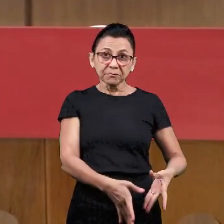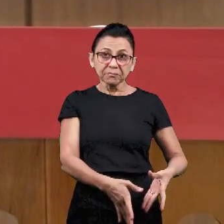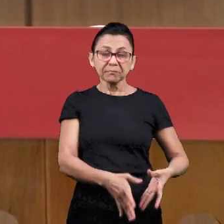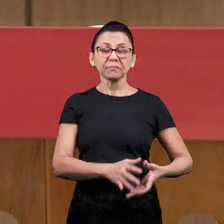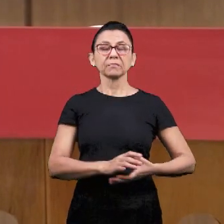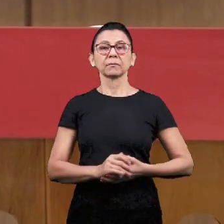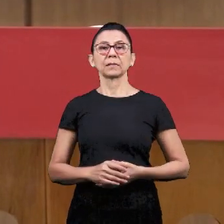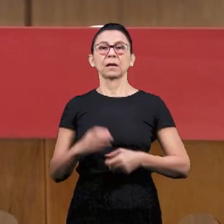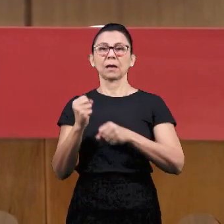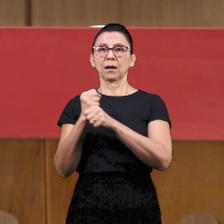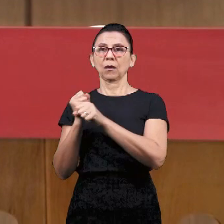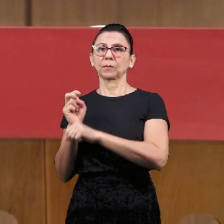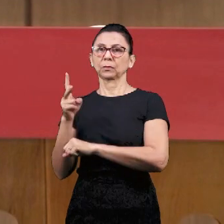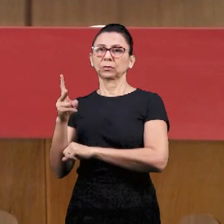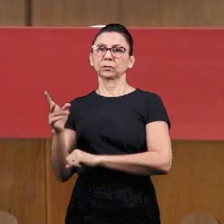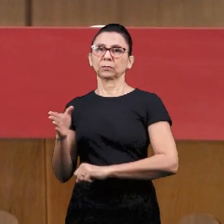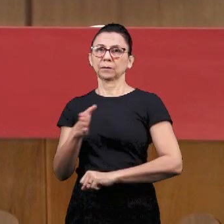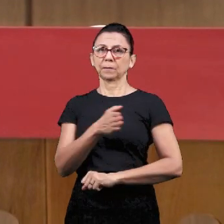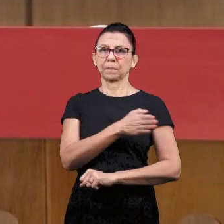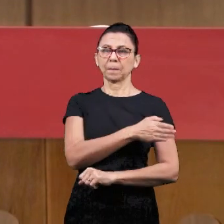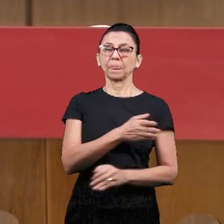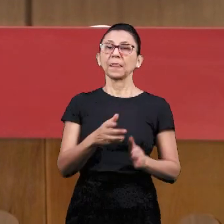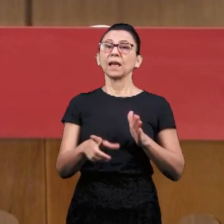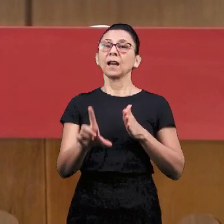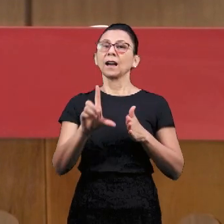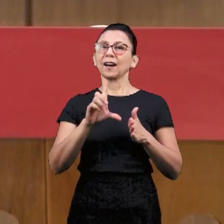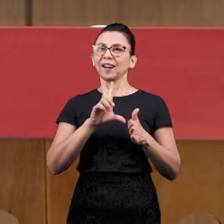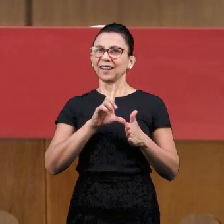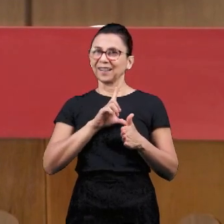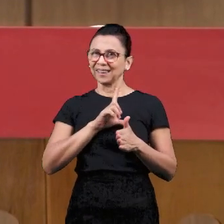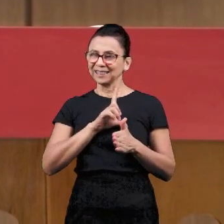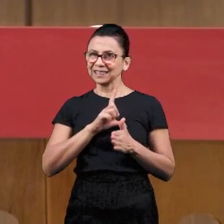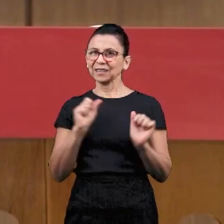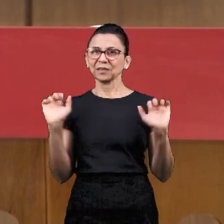finir, je voulais faire un hommage spécial. Vous